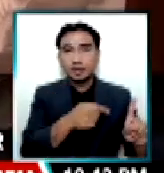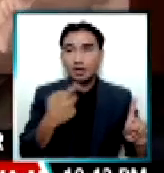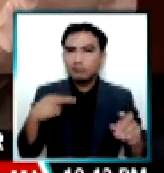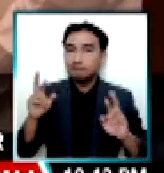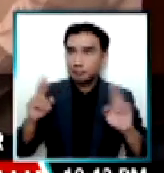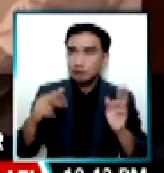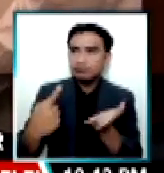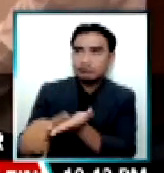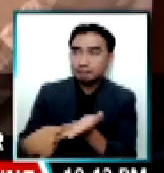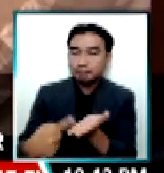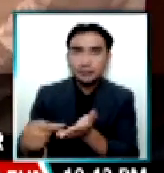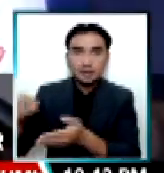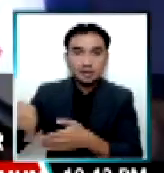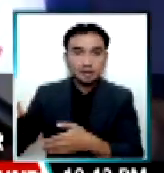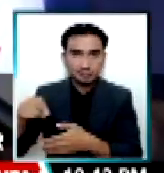kapwa senador.